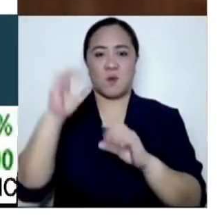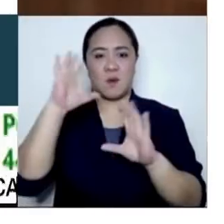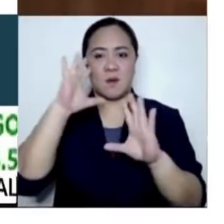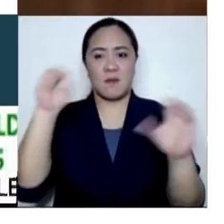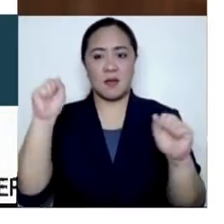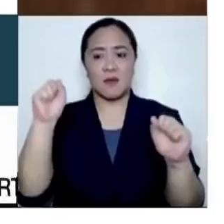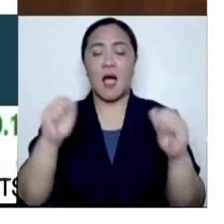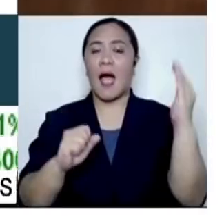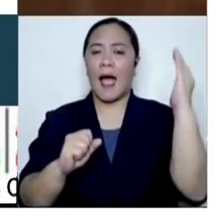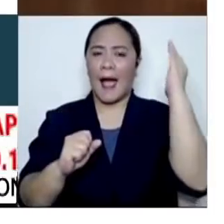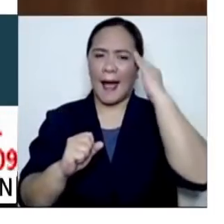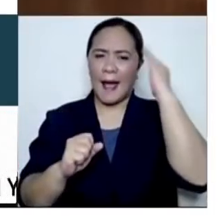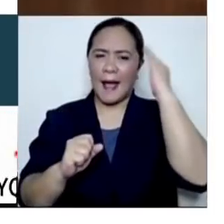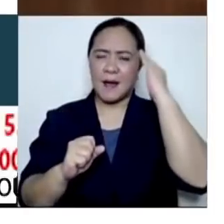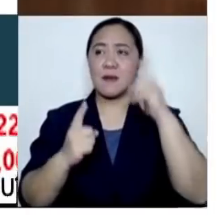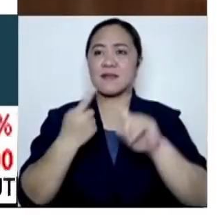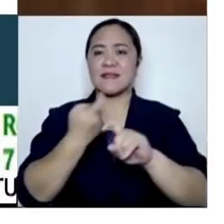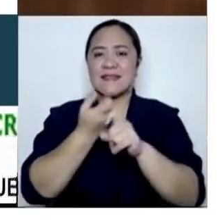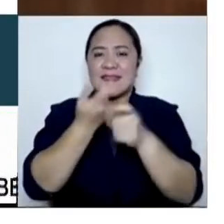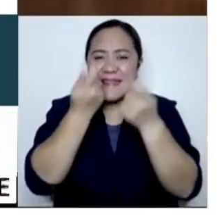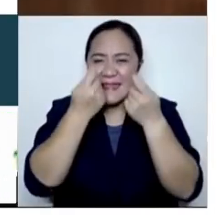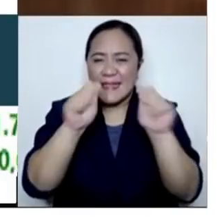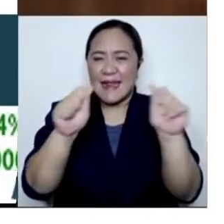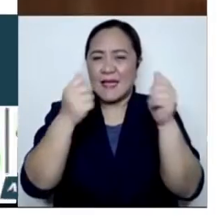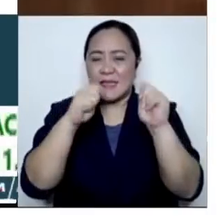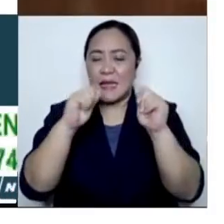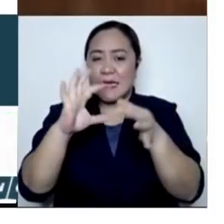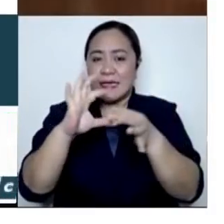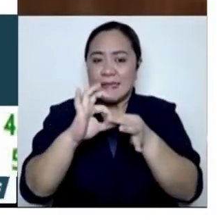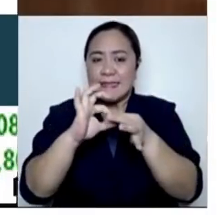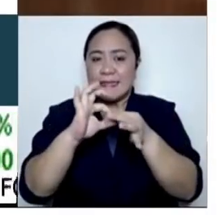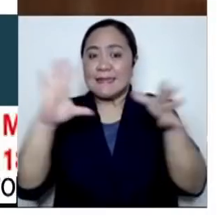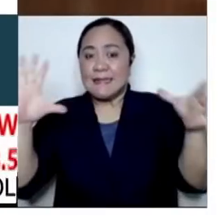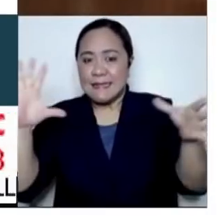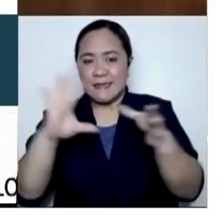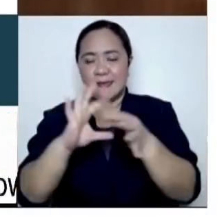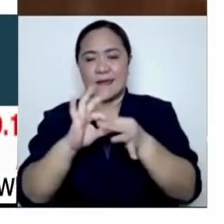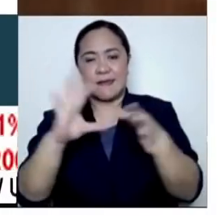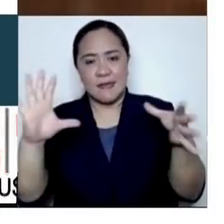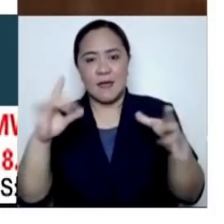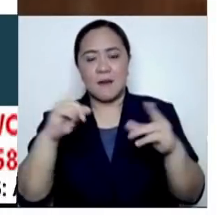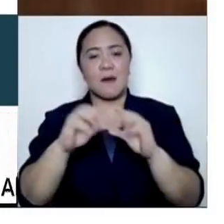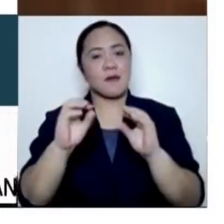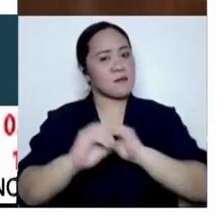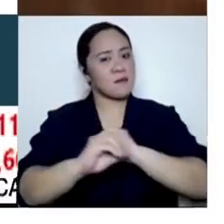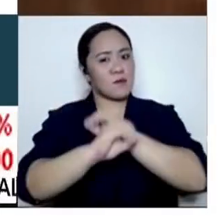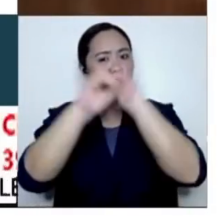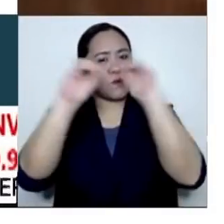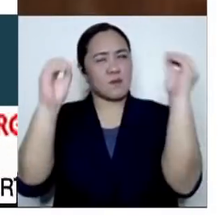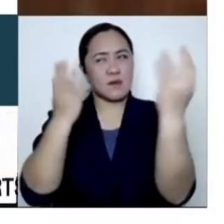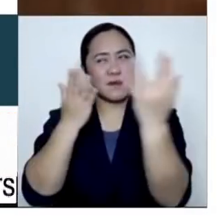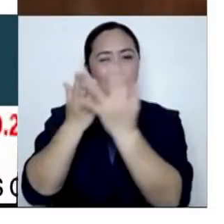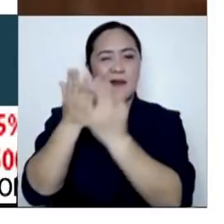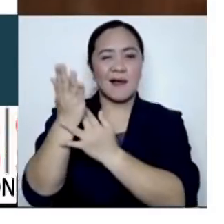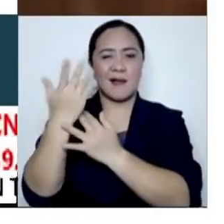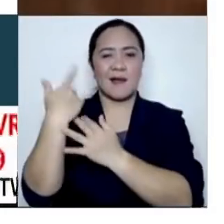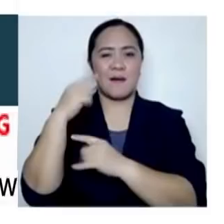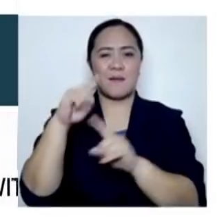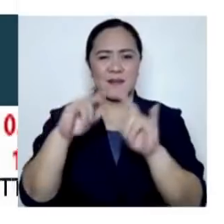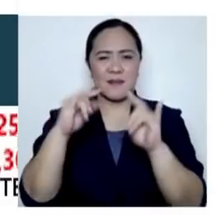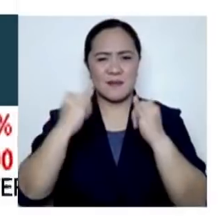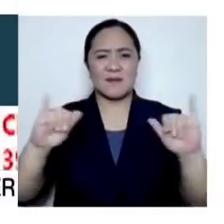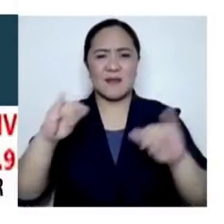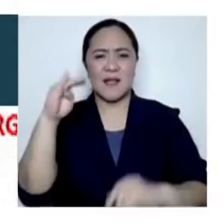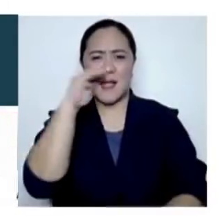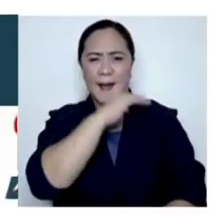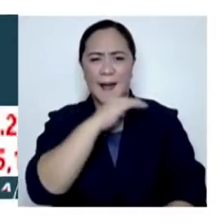they are disentangling, they are actually disintegrating before our very eyes yung kanilang mga lies. Senator, you could have stopped